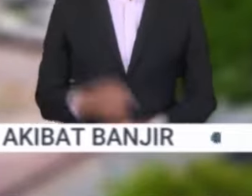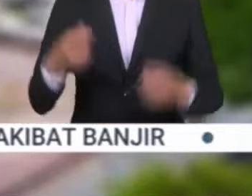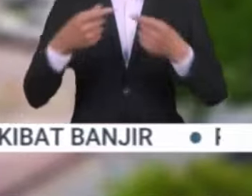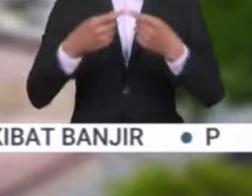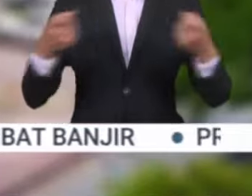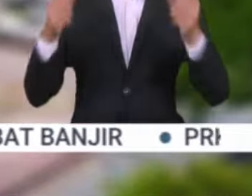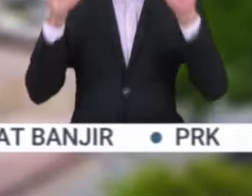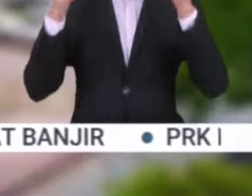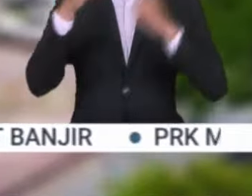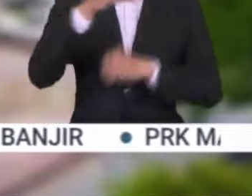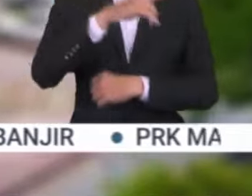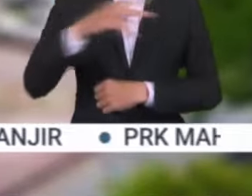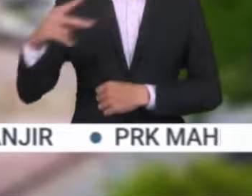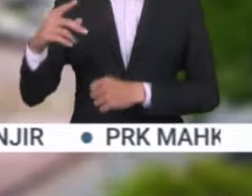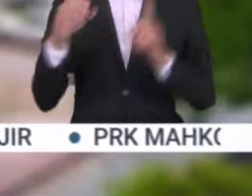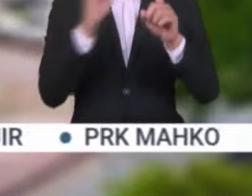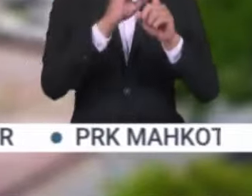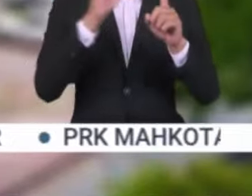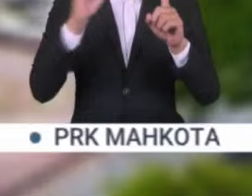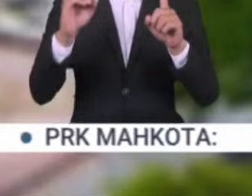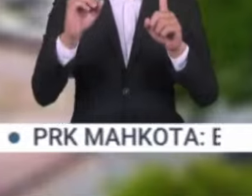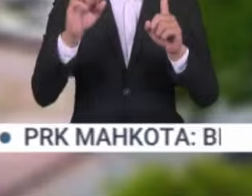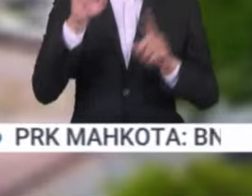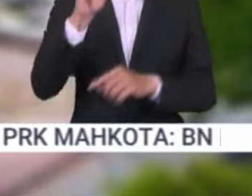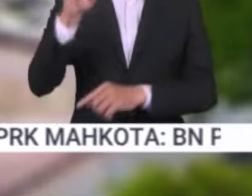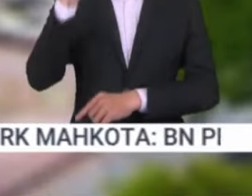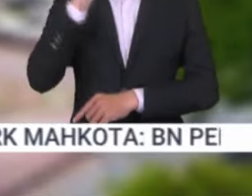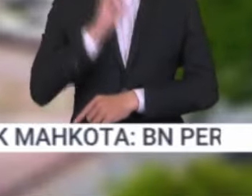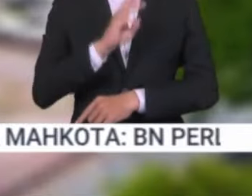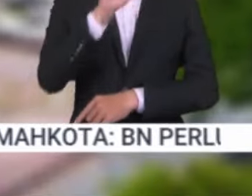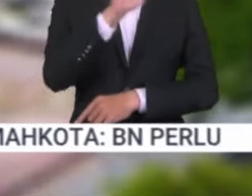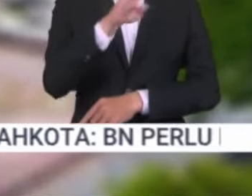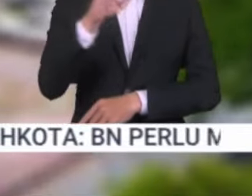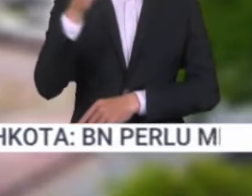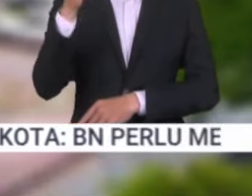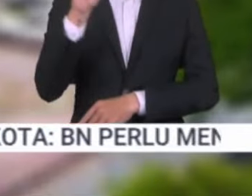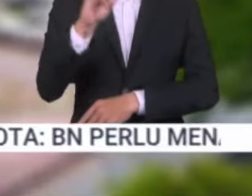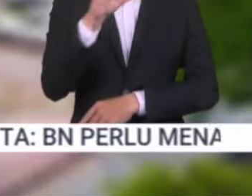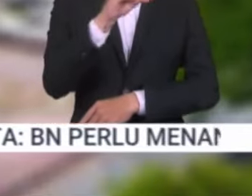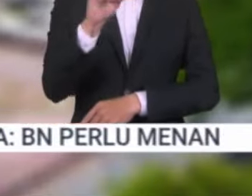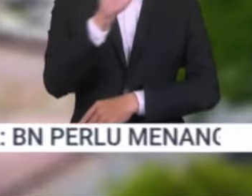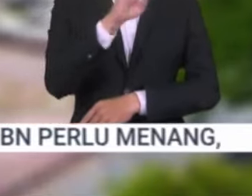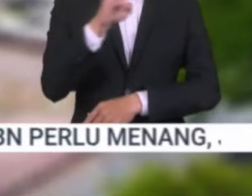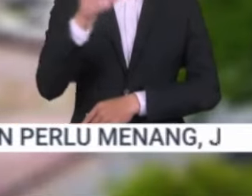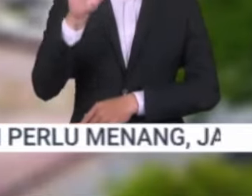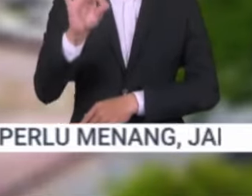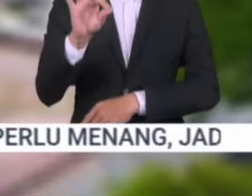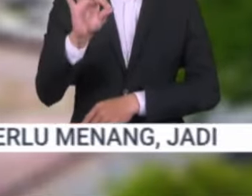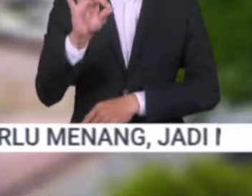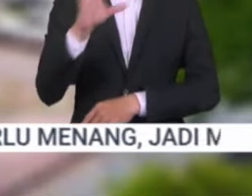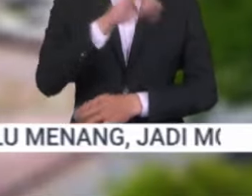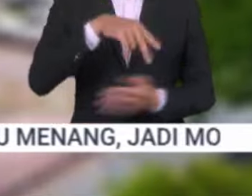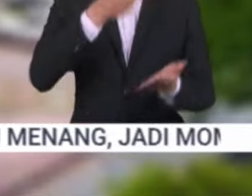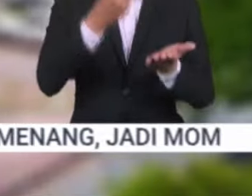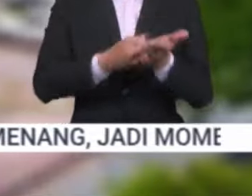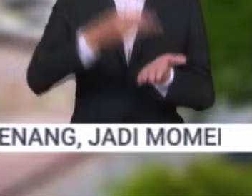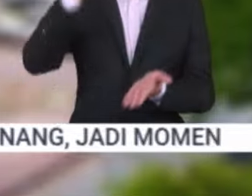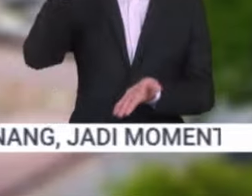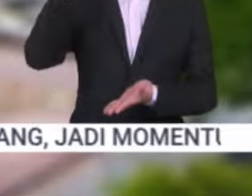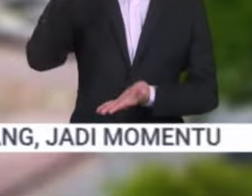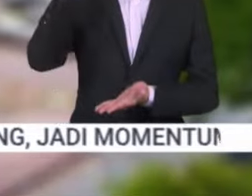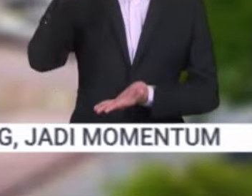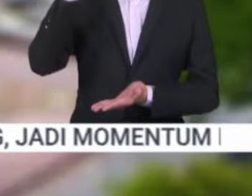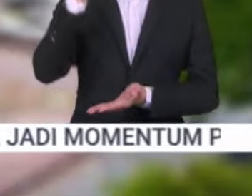Keputusan acara renang 100 meter kuat dada wanita SB7, SB9 dan acara 100 meter kuat lentang lelaki